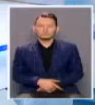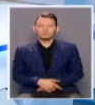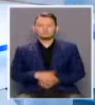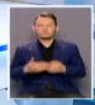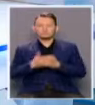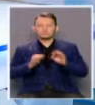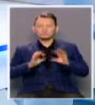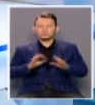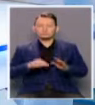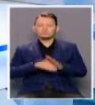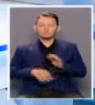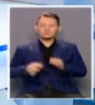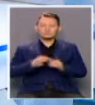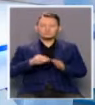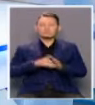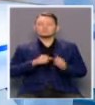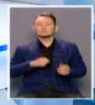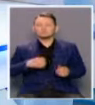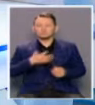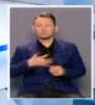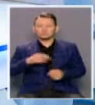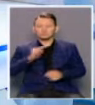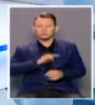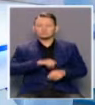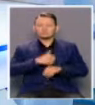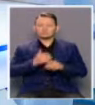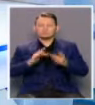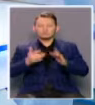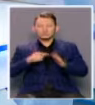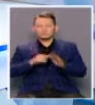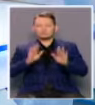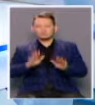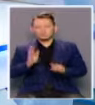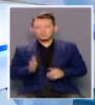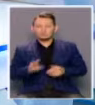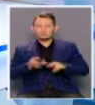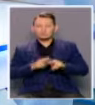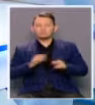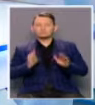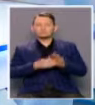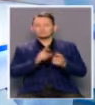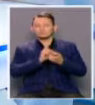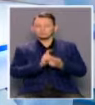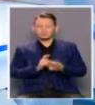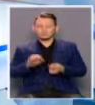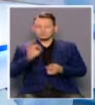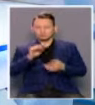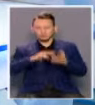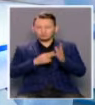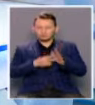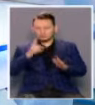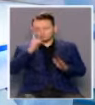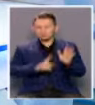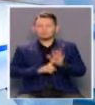Өңір жаңалықтары. Облыста әлеуметтік маңызды қызметтер тек электронды түрде көрсетілетін болады. Бұл сыбайлас жемқорлық тәуекелдерін болдырмаудың